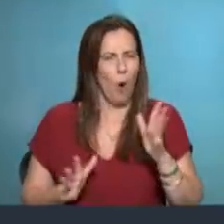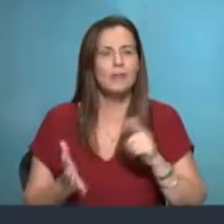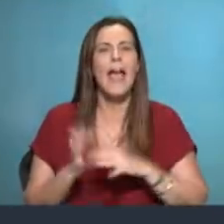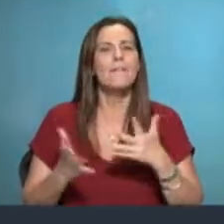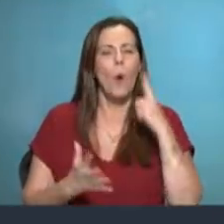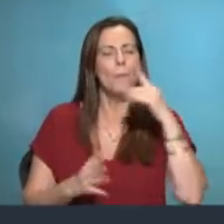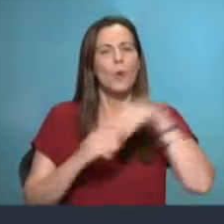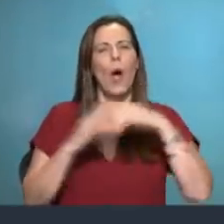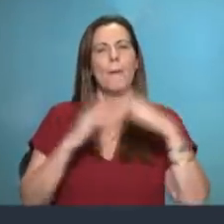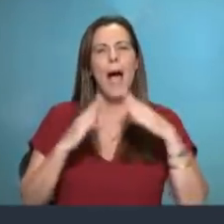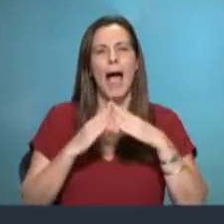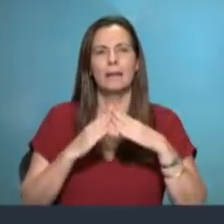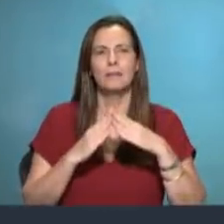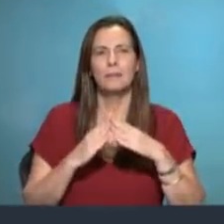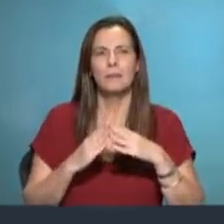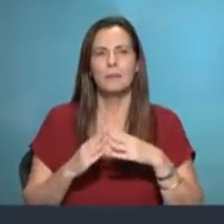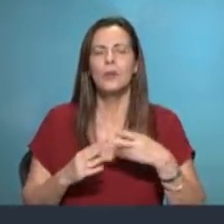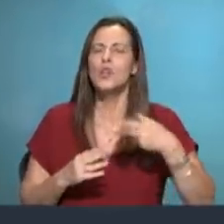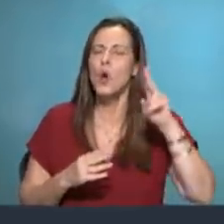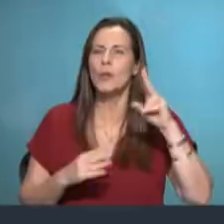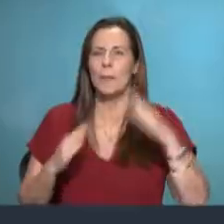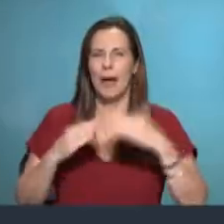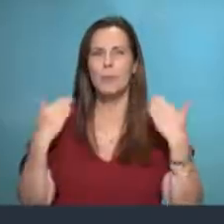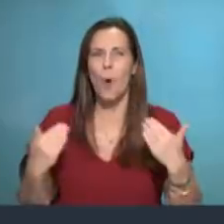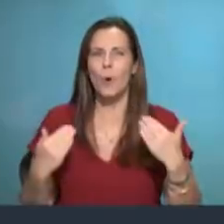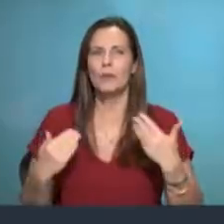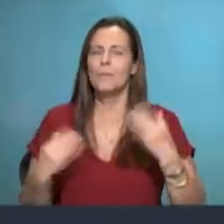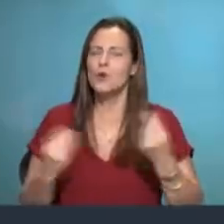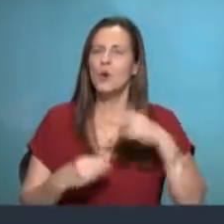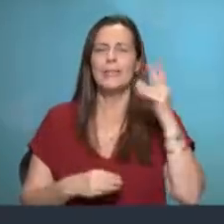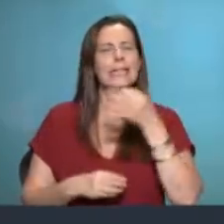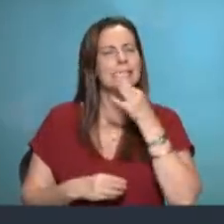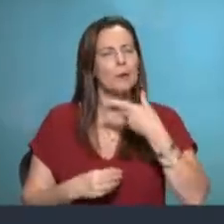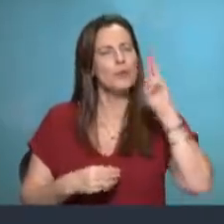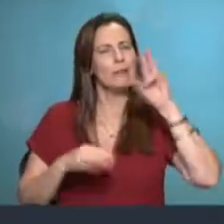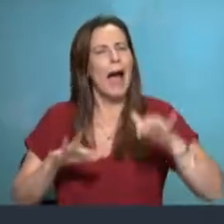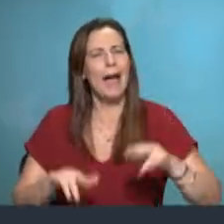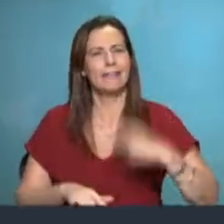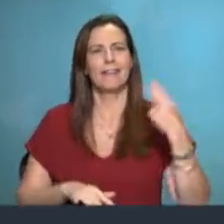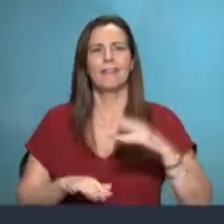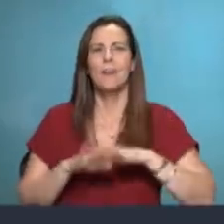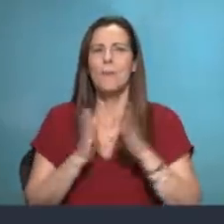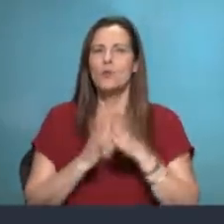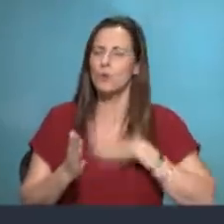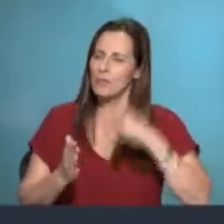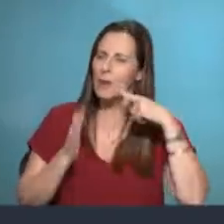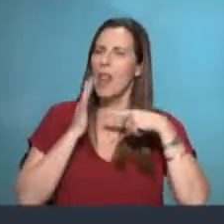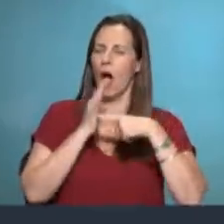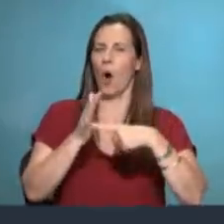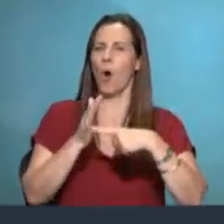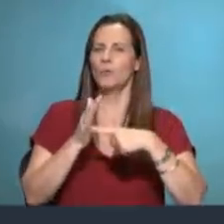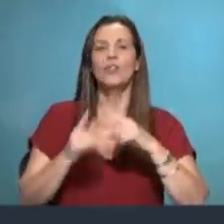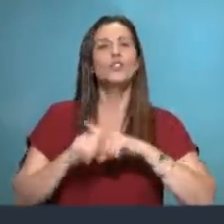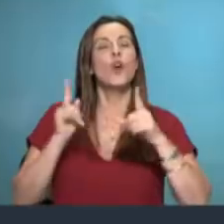בעיצוב הבית. יותר הולכים על קו מודרני, על קו צעיר, על קו הייטקי, על קו שהם רוצים להראות